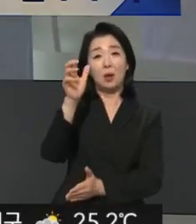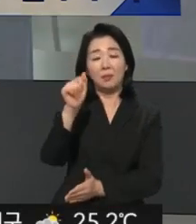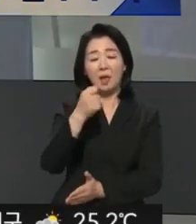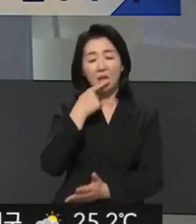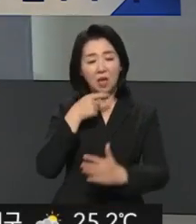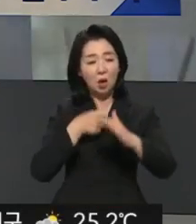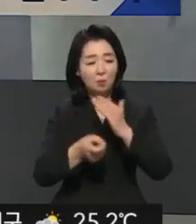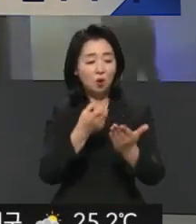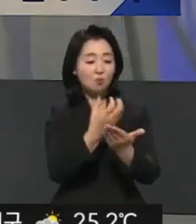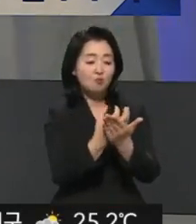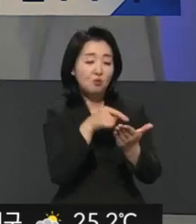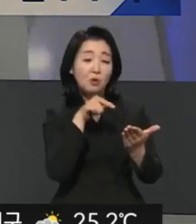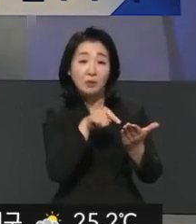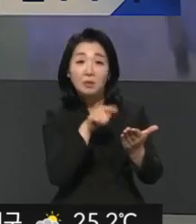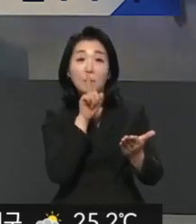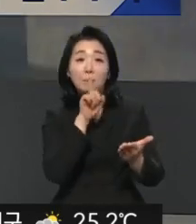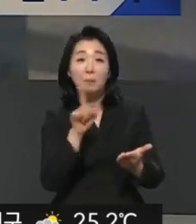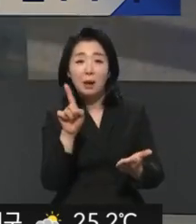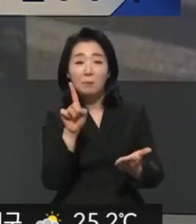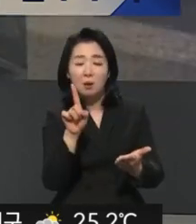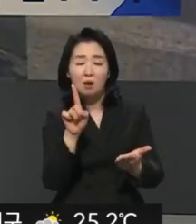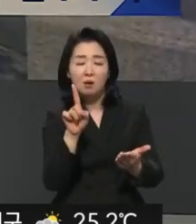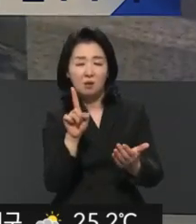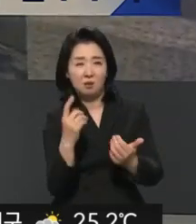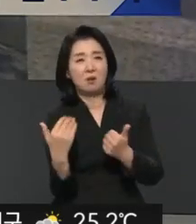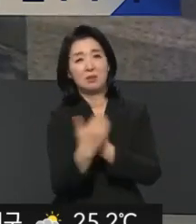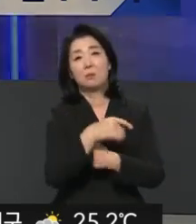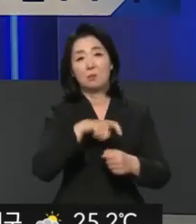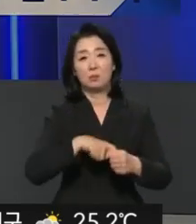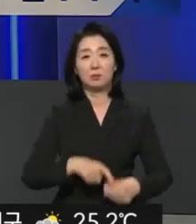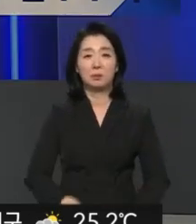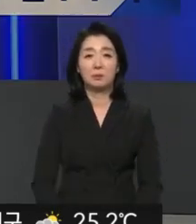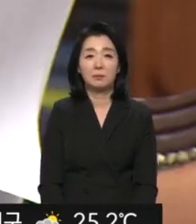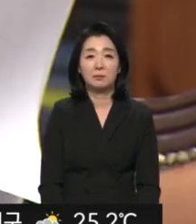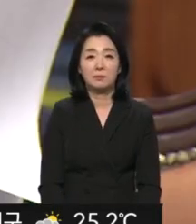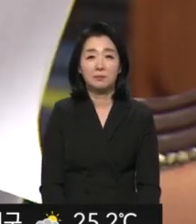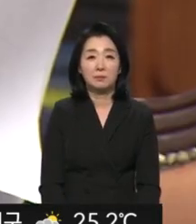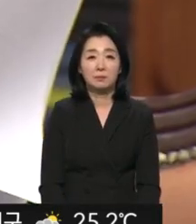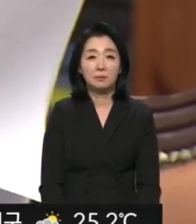문건에 대해 이렇게 말한 사실을 덮기 위해서였다고 보고 있습니다.